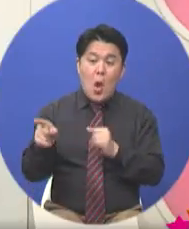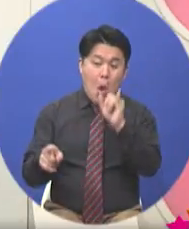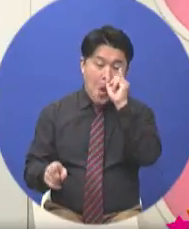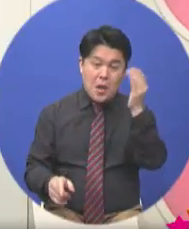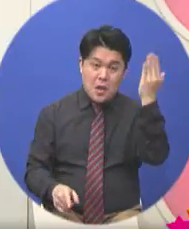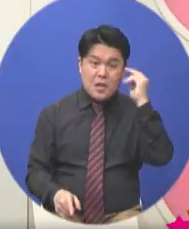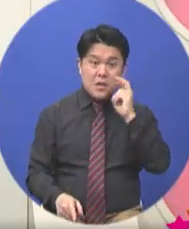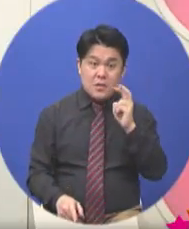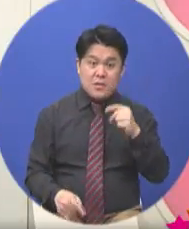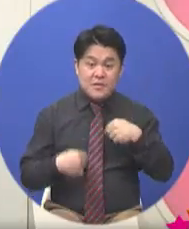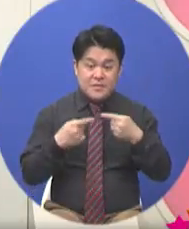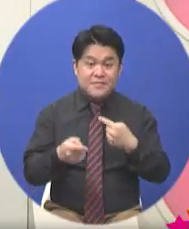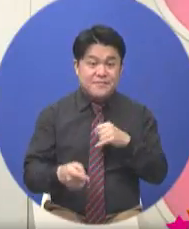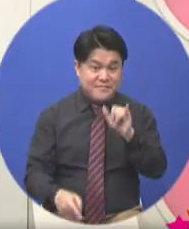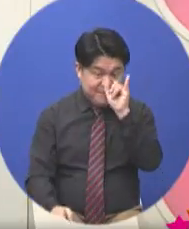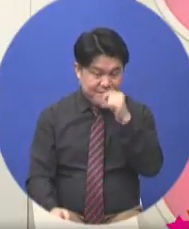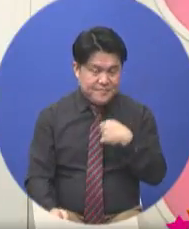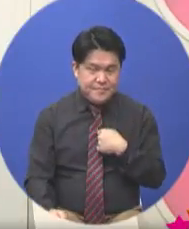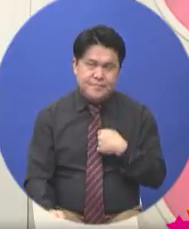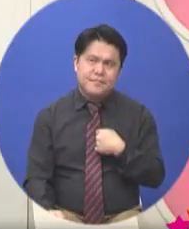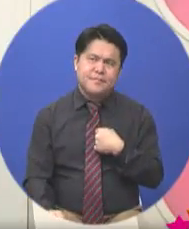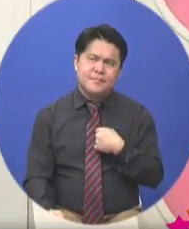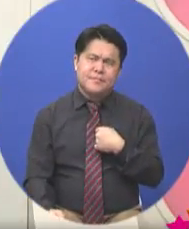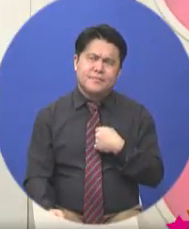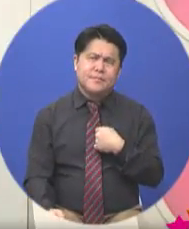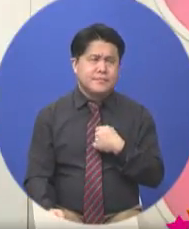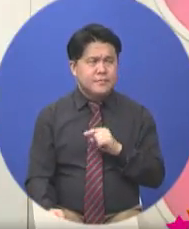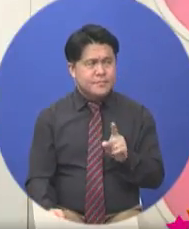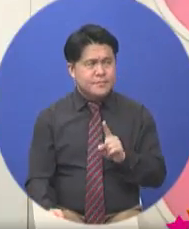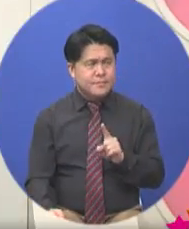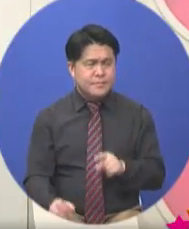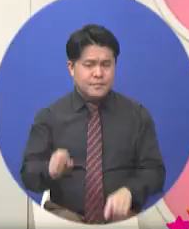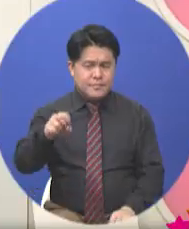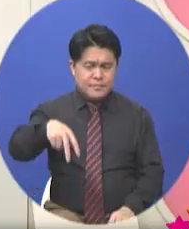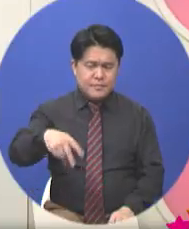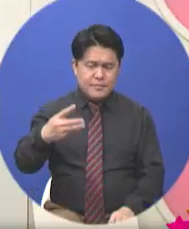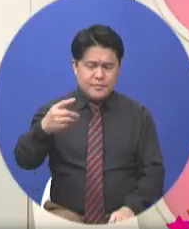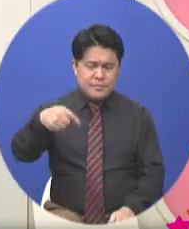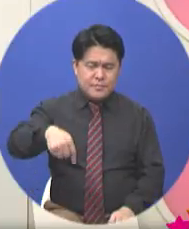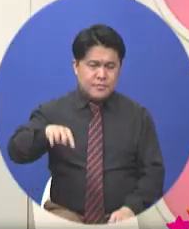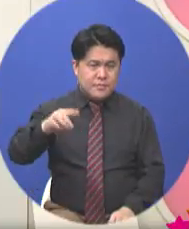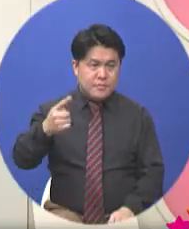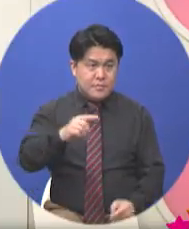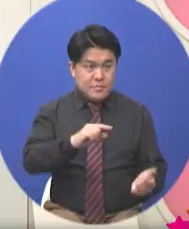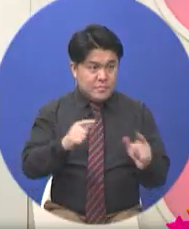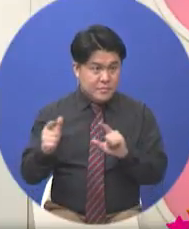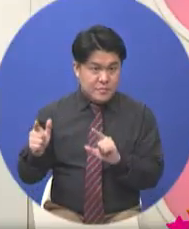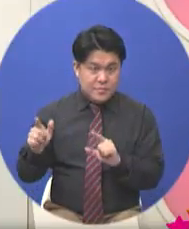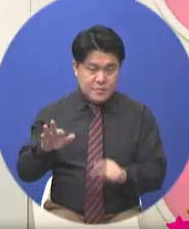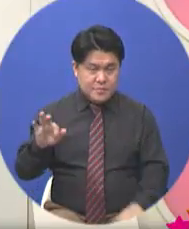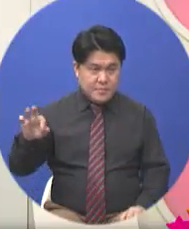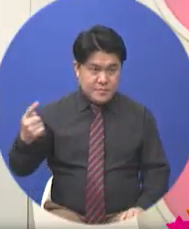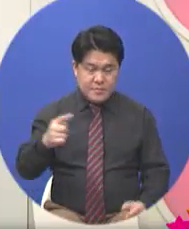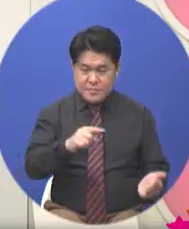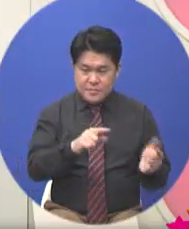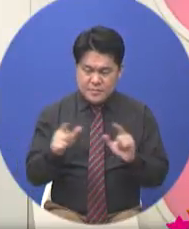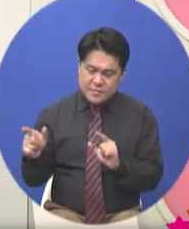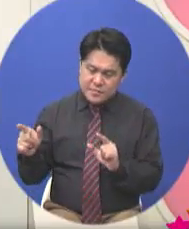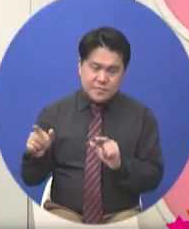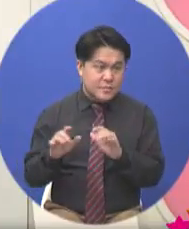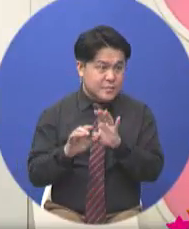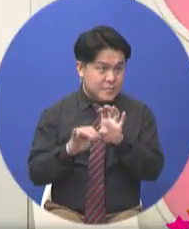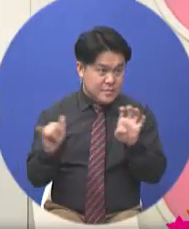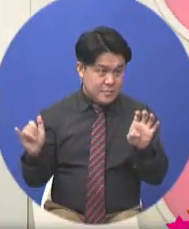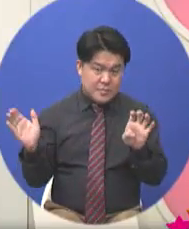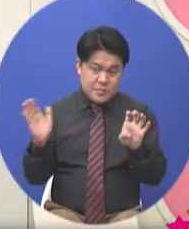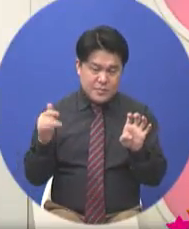한번 노래 한번 참여해가지고, 네. 내가 뭐 유튜브나 뭐 밴드 같은 거 이렇게 해가지고, 네. 한 40인 뭐